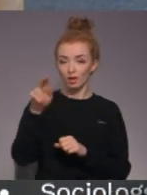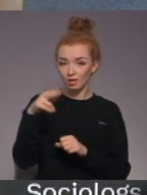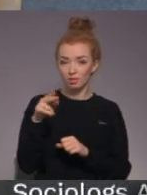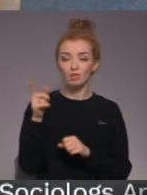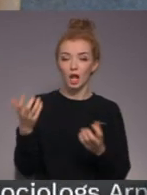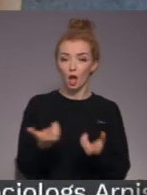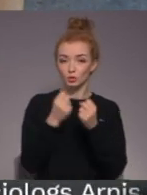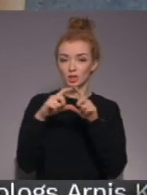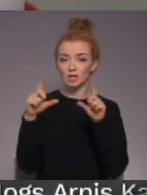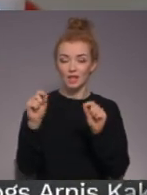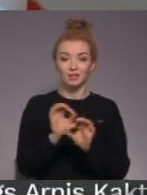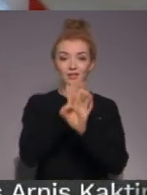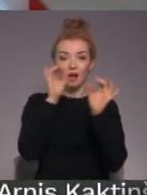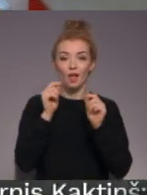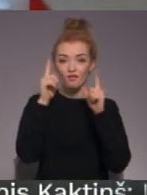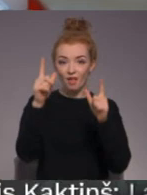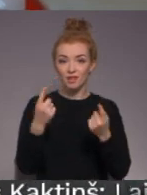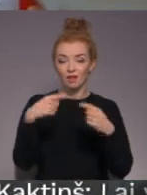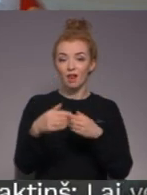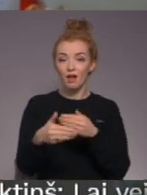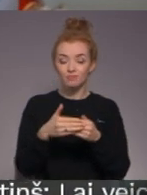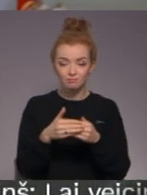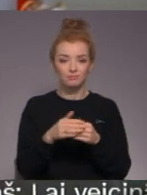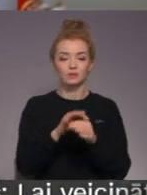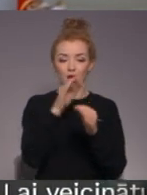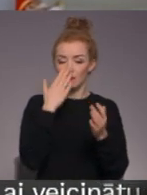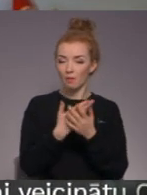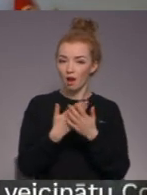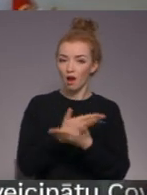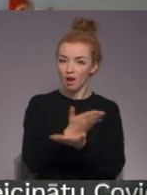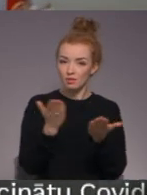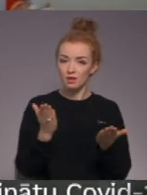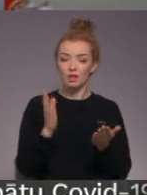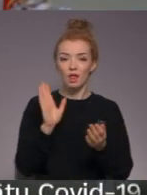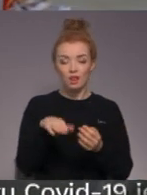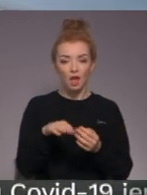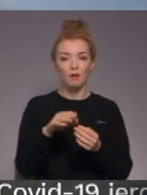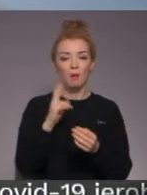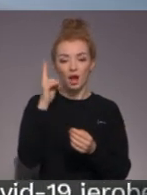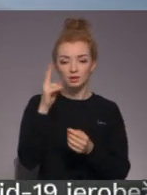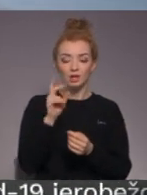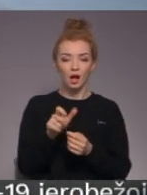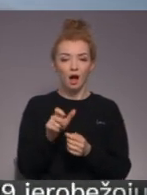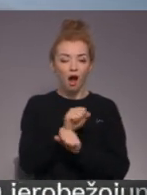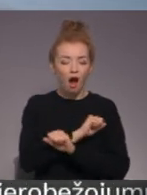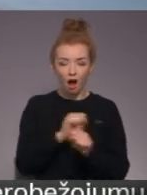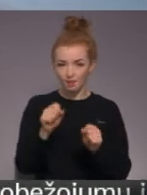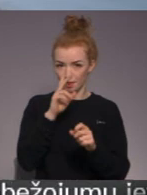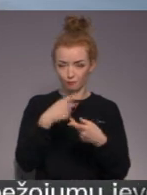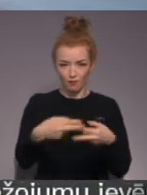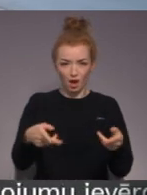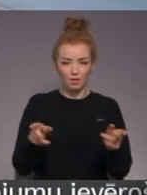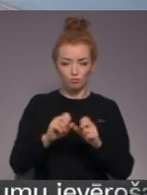dienas sākoties advent laikam, visā Latvijā rīko paraugu demonstrējums, lai ikvienam ļautu pārliecināties, cik ātri var